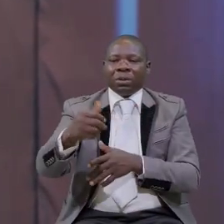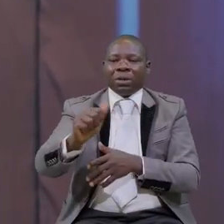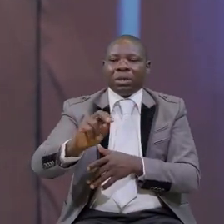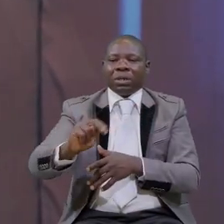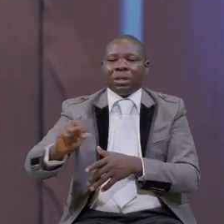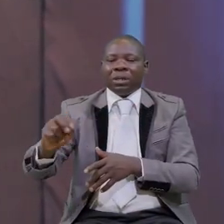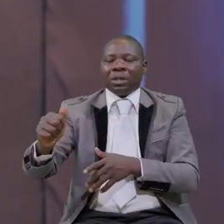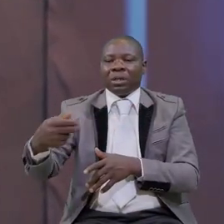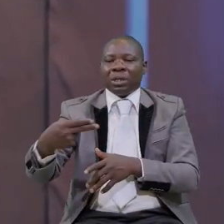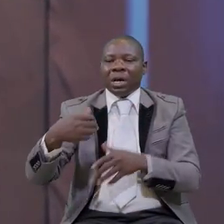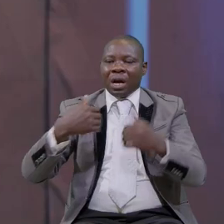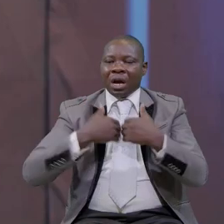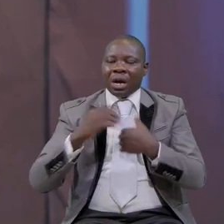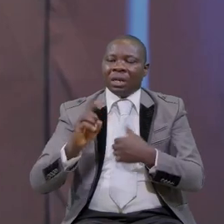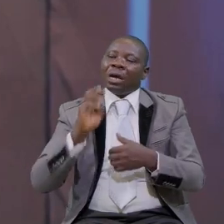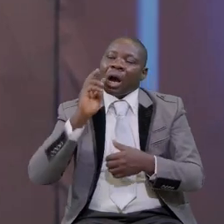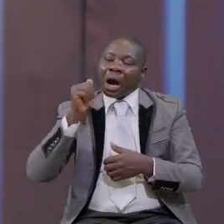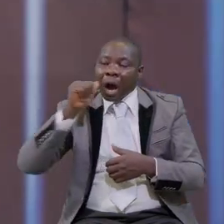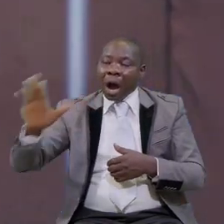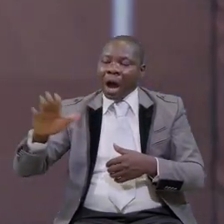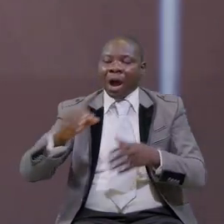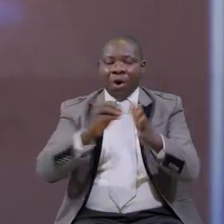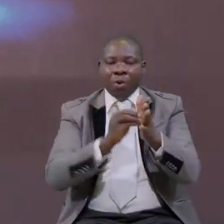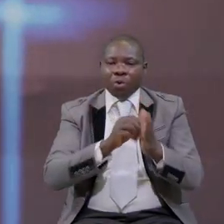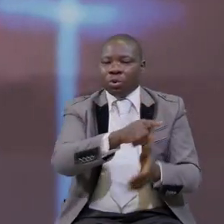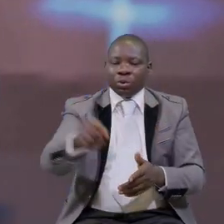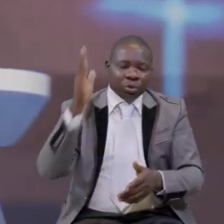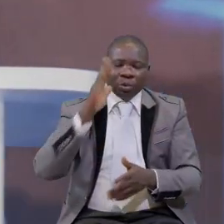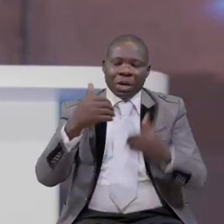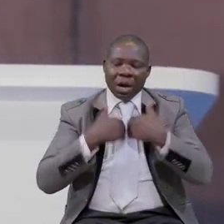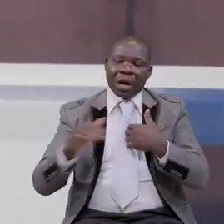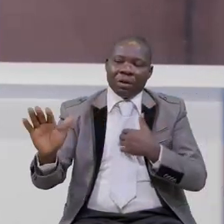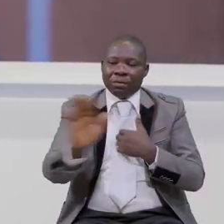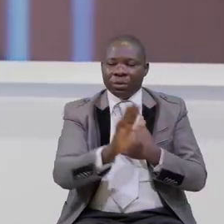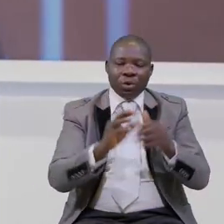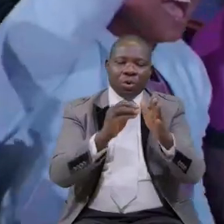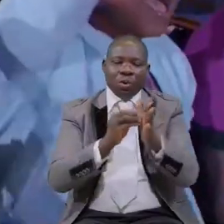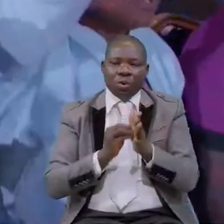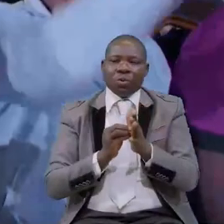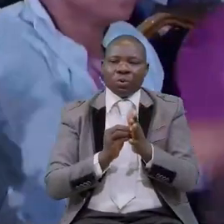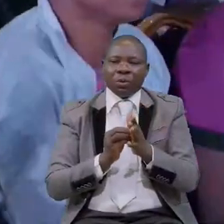Anne avait pour elle, tu auras pour toi.